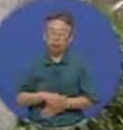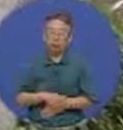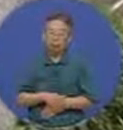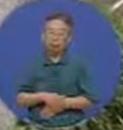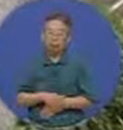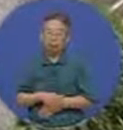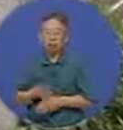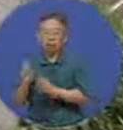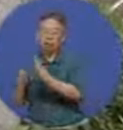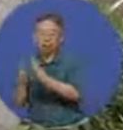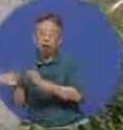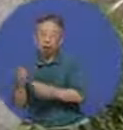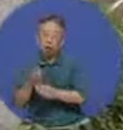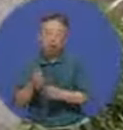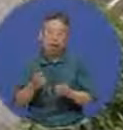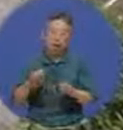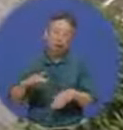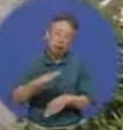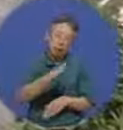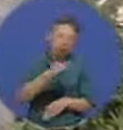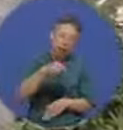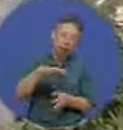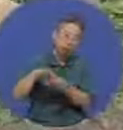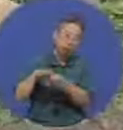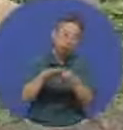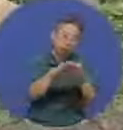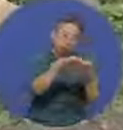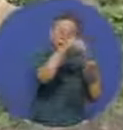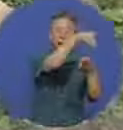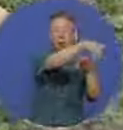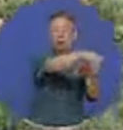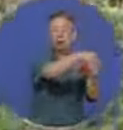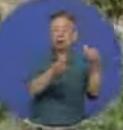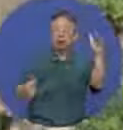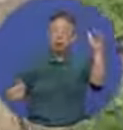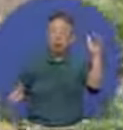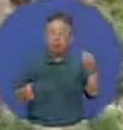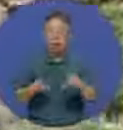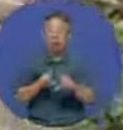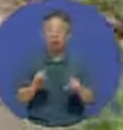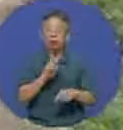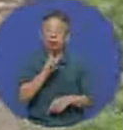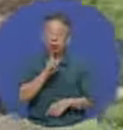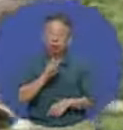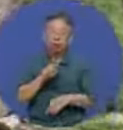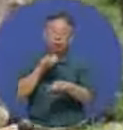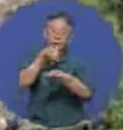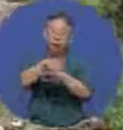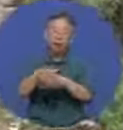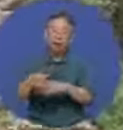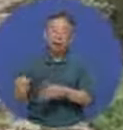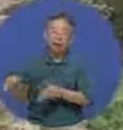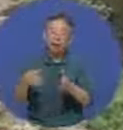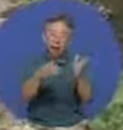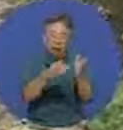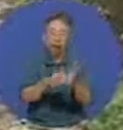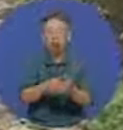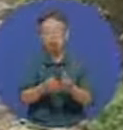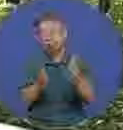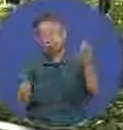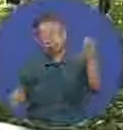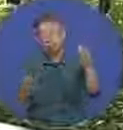山寺から大門坂を経て那智の滝までの熊野古道、通称那智街道でおよそ7キロのコース